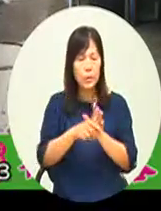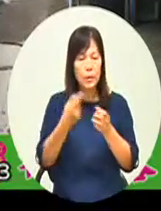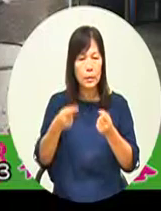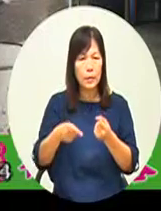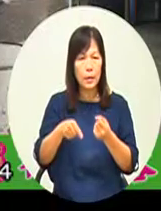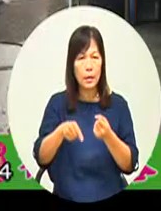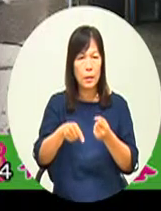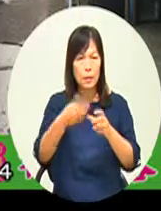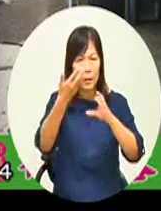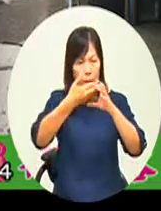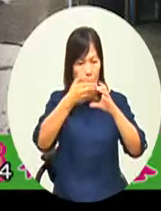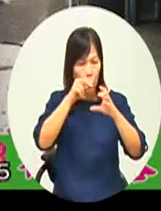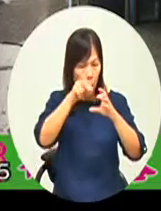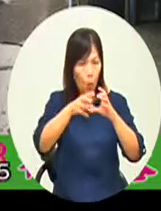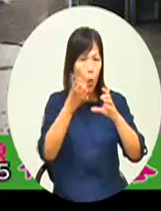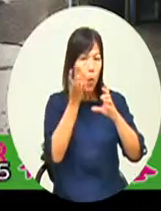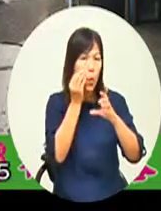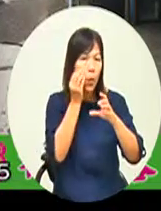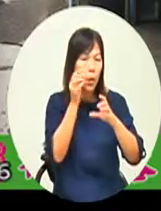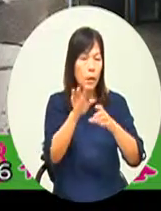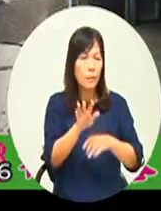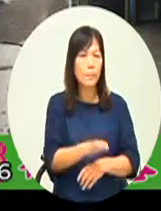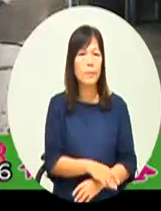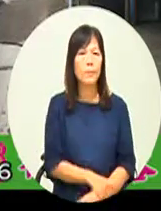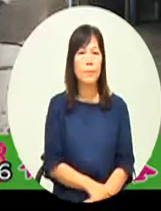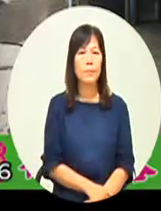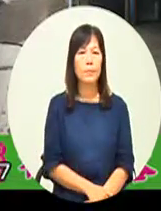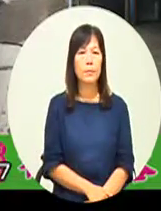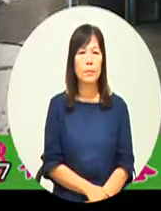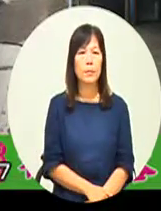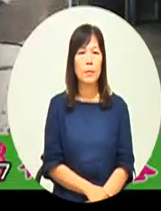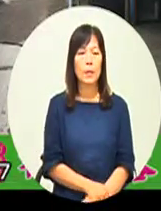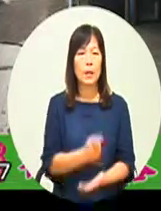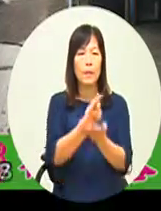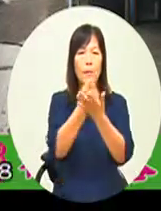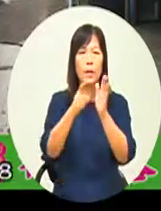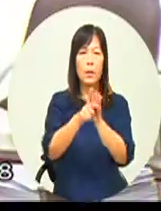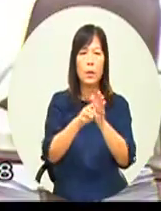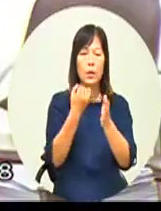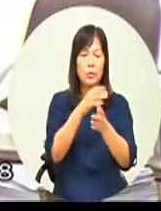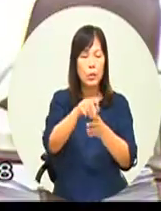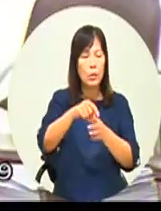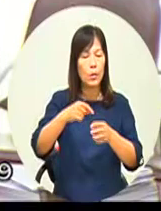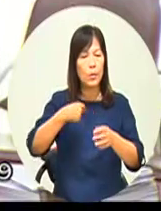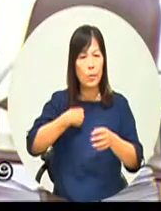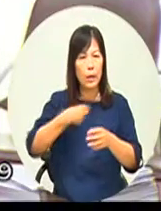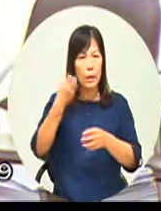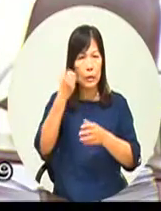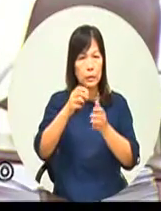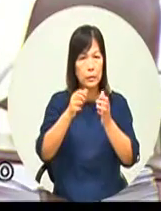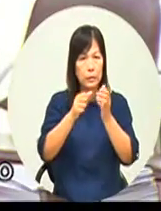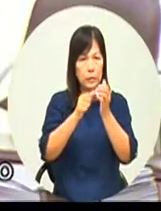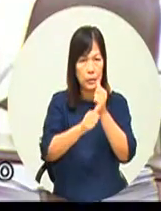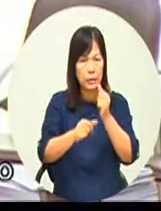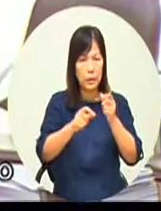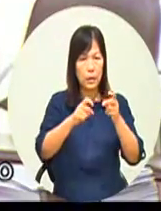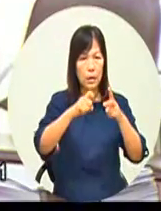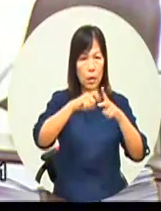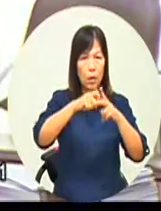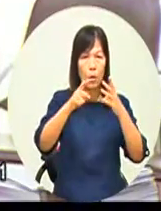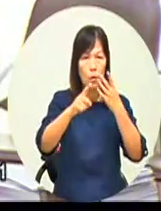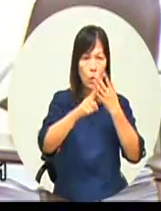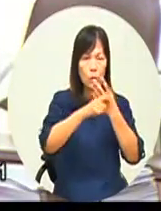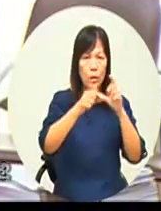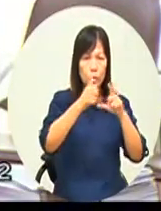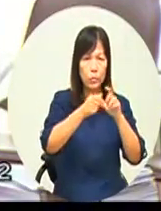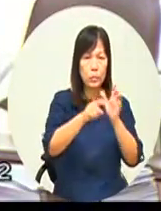的电视机头前在看，啊，真正是咱临水南路新生工业区的好朋